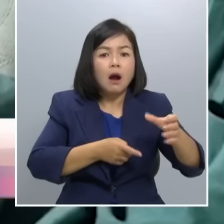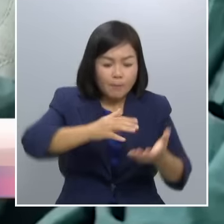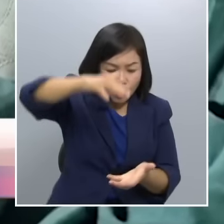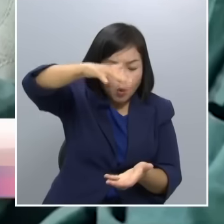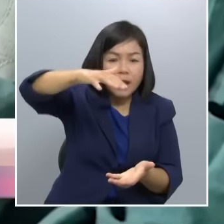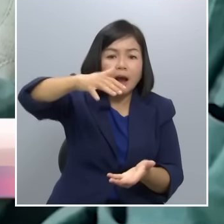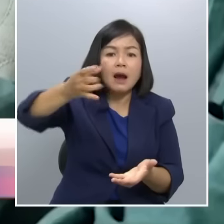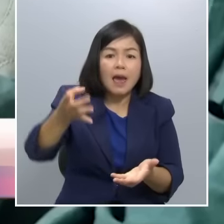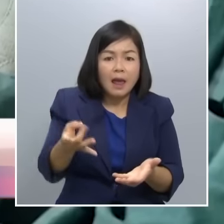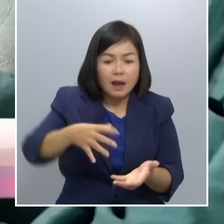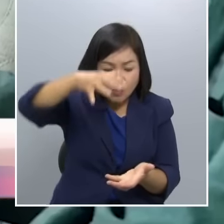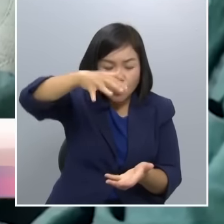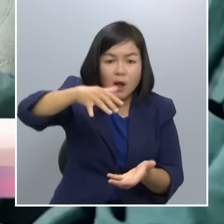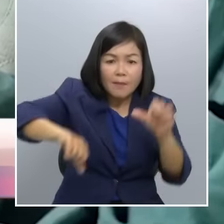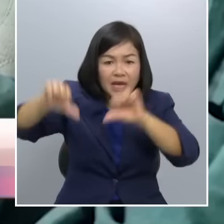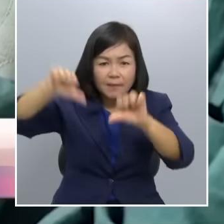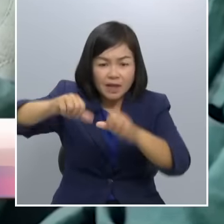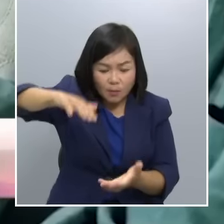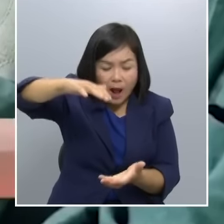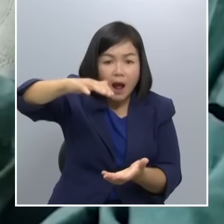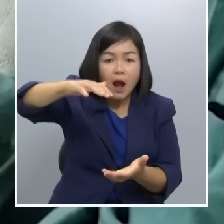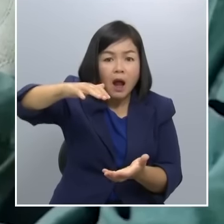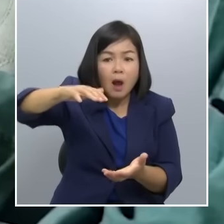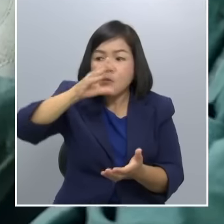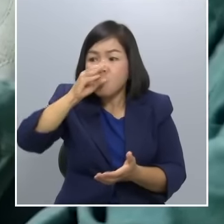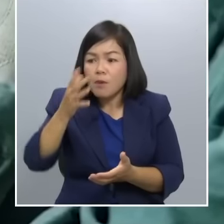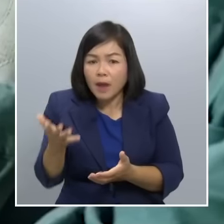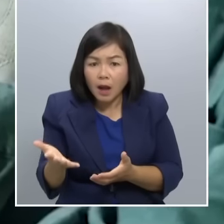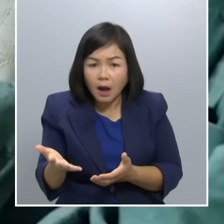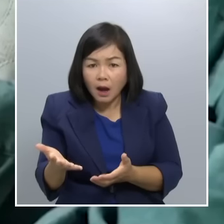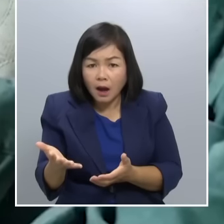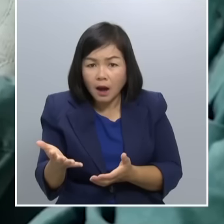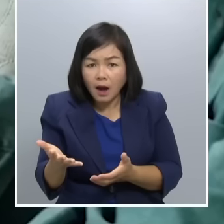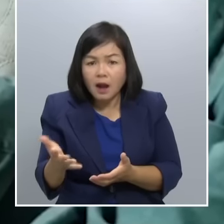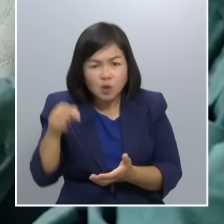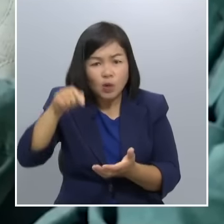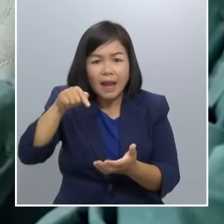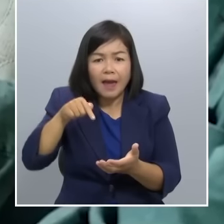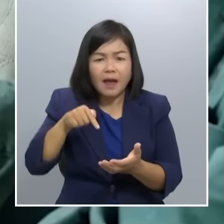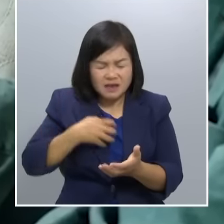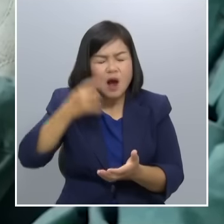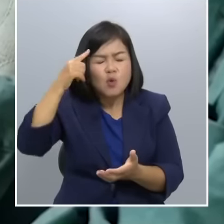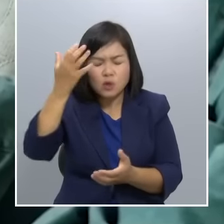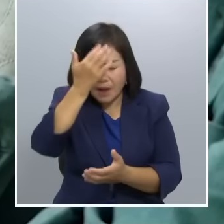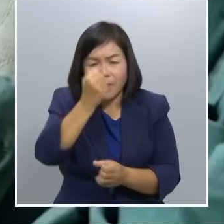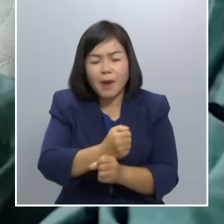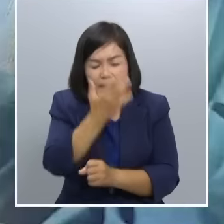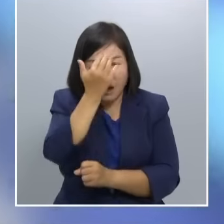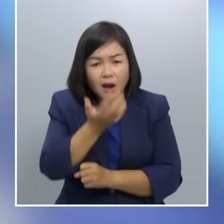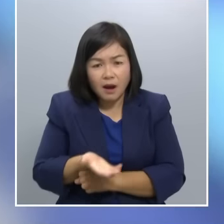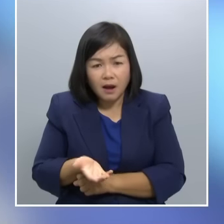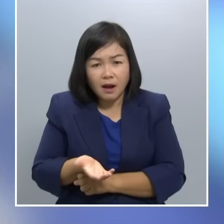อยู่ที่มันเป็นส่วนผสมอยู่แล้วคุณไม่กล่าวถึงอ่ะอันนั้นแหละเราอยากรู้ว่าคุณทำ